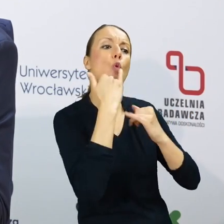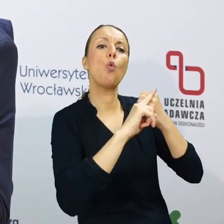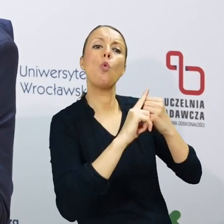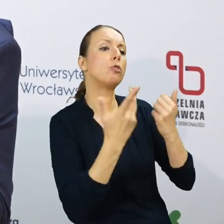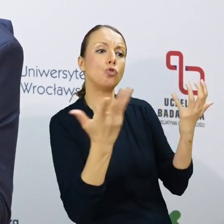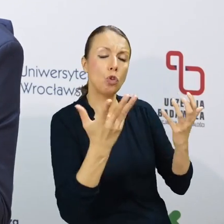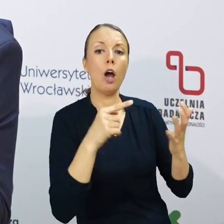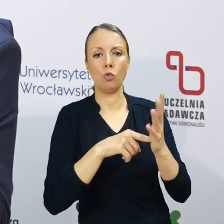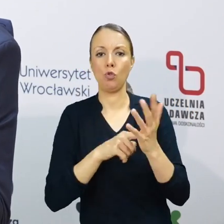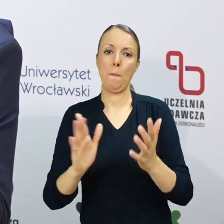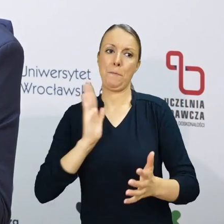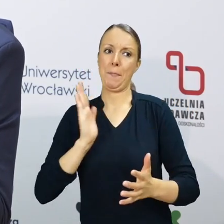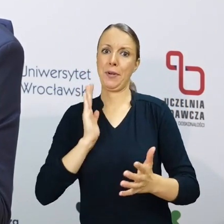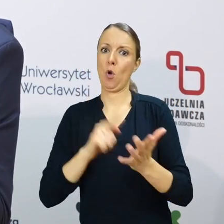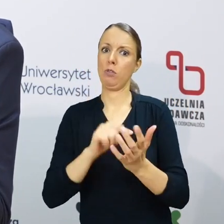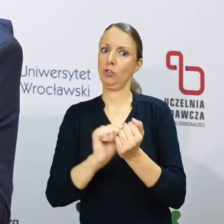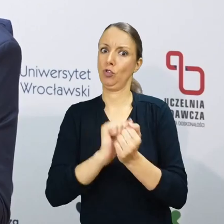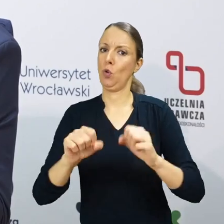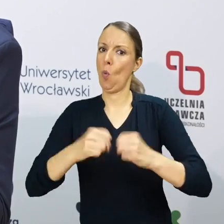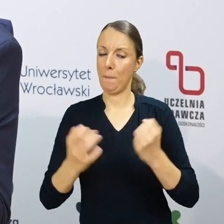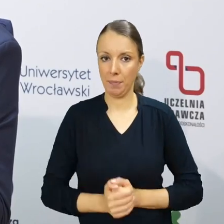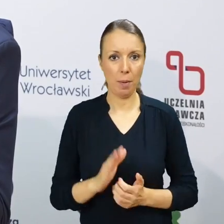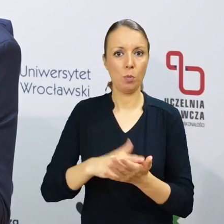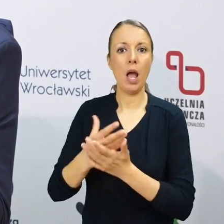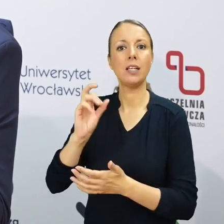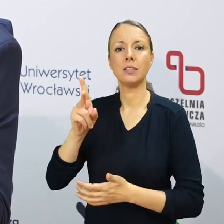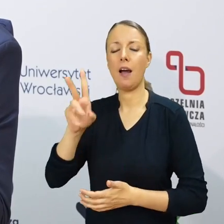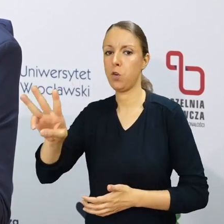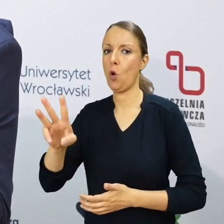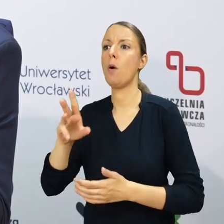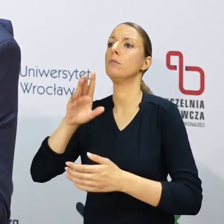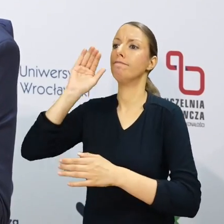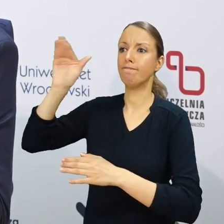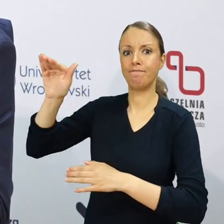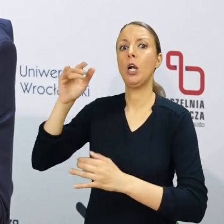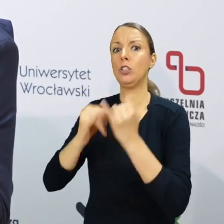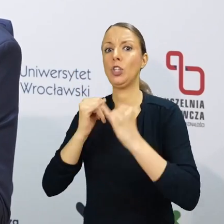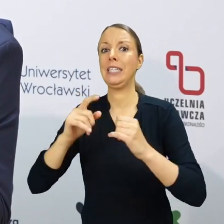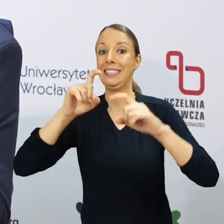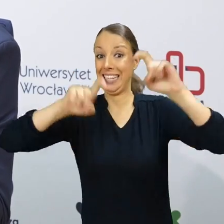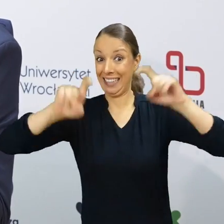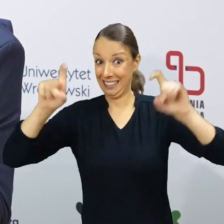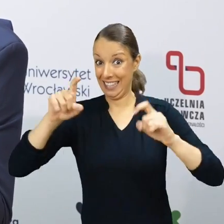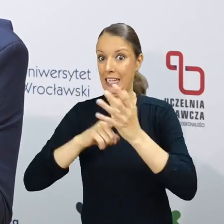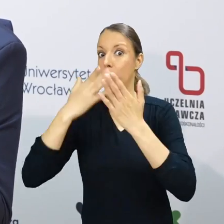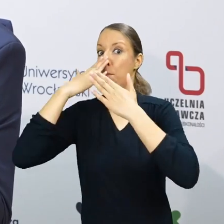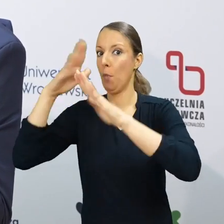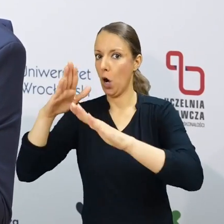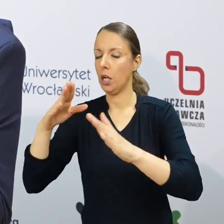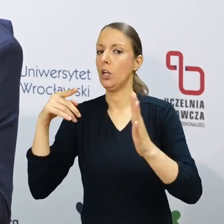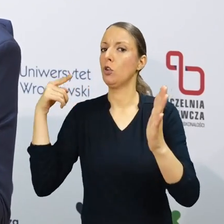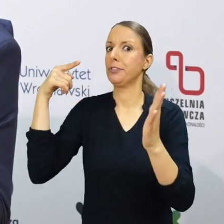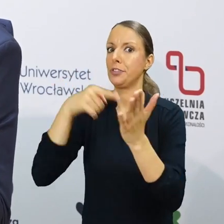na przykład SKW pisze o tym, że ujawnienie informacji na temat statystyk wskaże cele operacyjne i kierunek